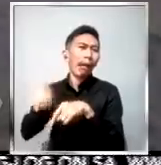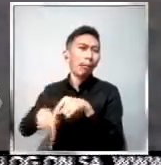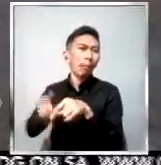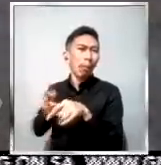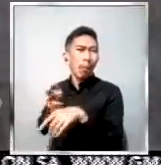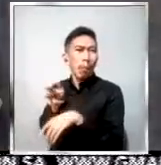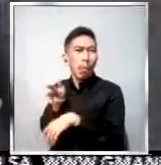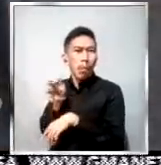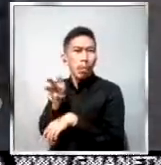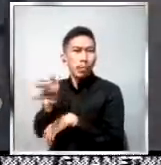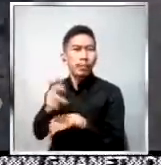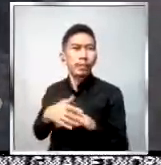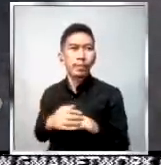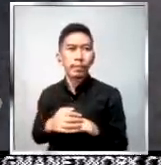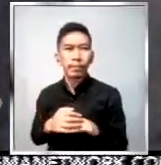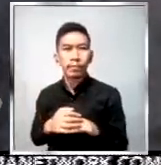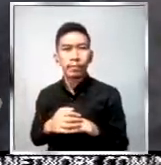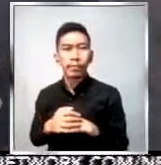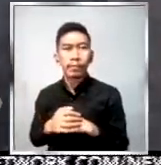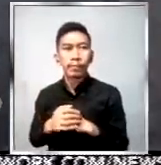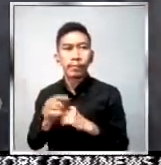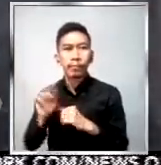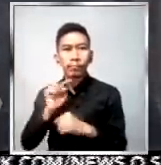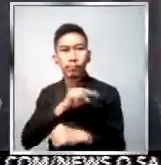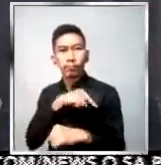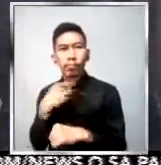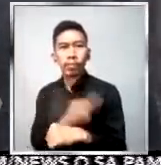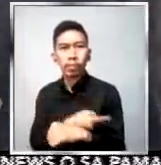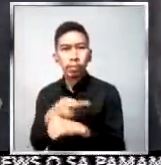Bakas din ang bagsik ng bagyo sa Balatero Port.